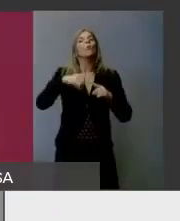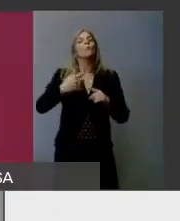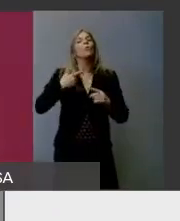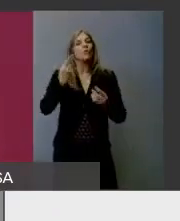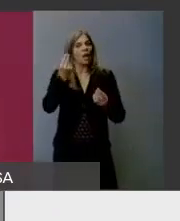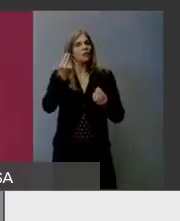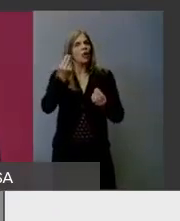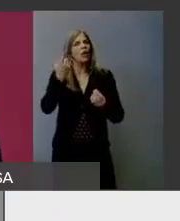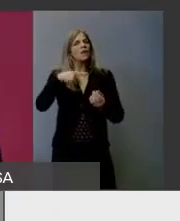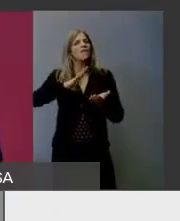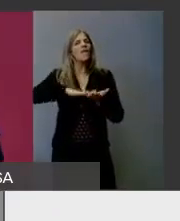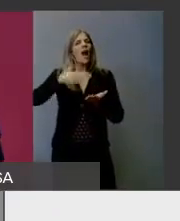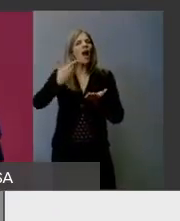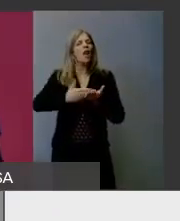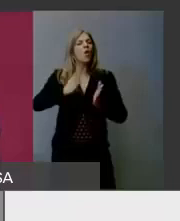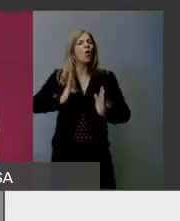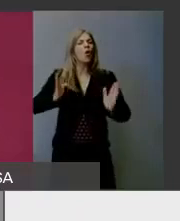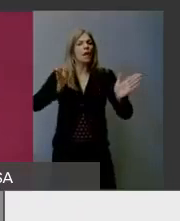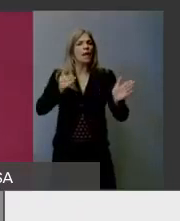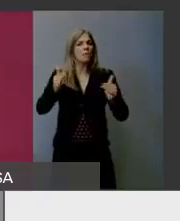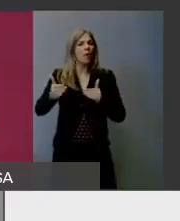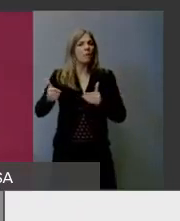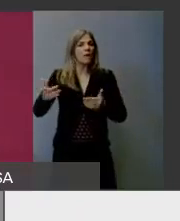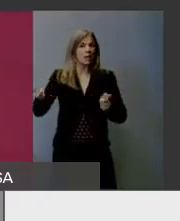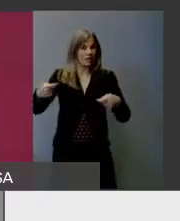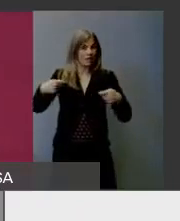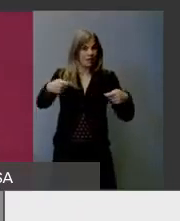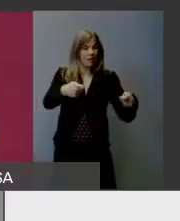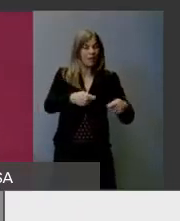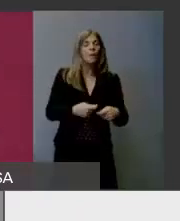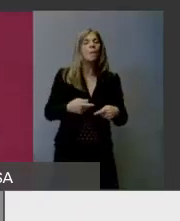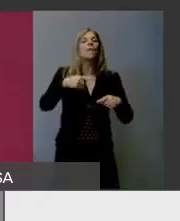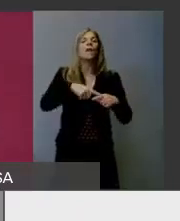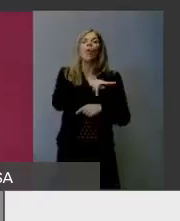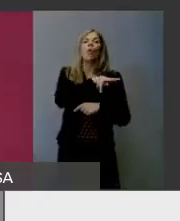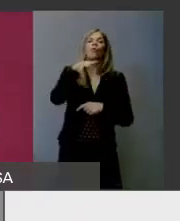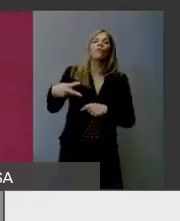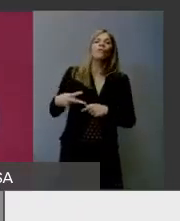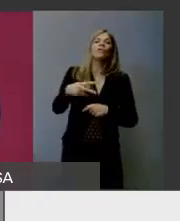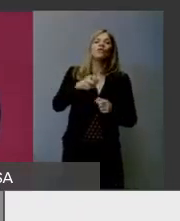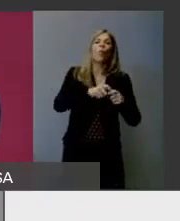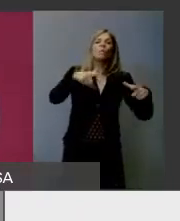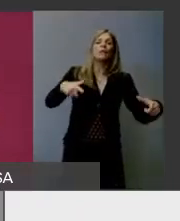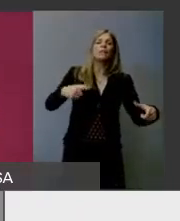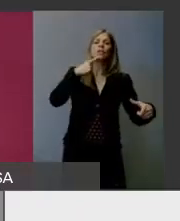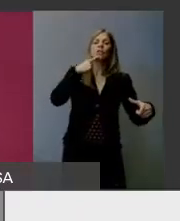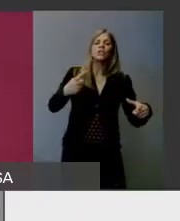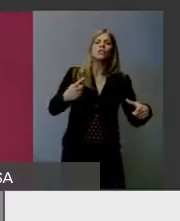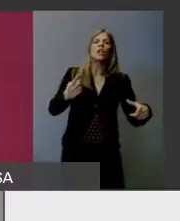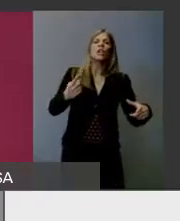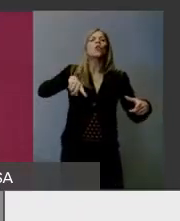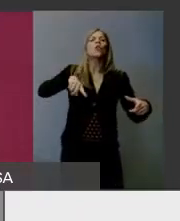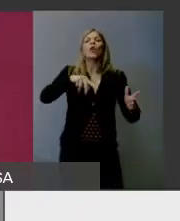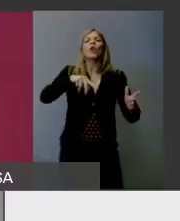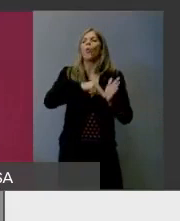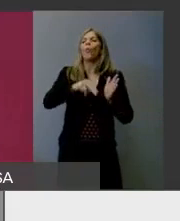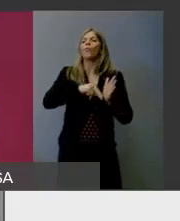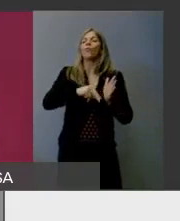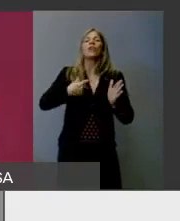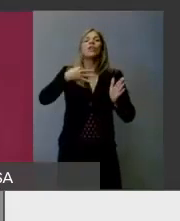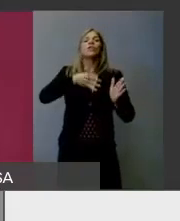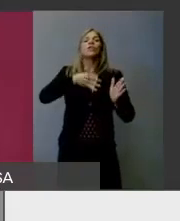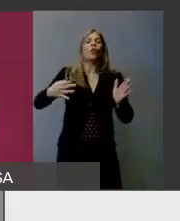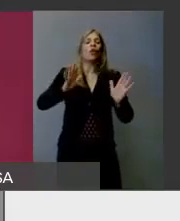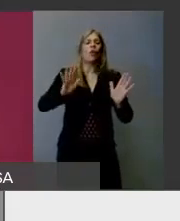espropriate. Poi l'ufficio urbanistica risponde e dice non è il nostro ufficio giusto, vi daremo una risposta. E